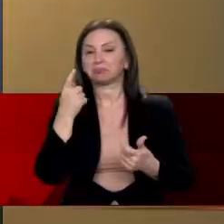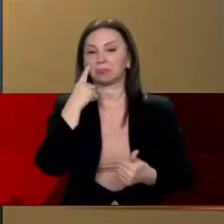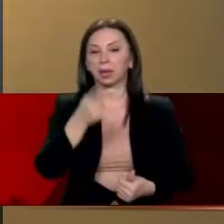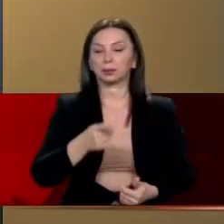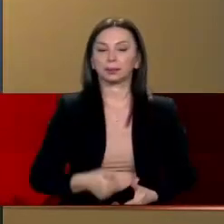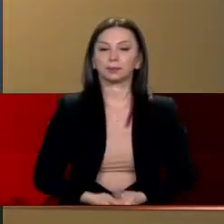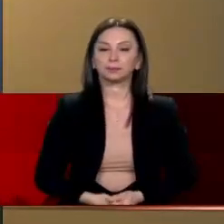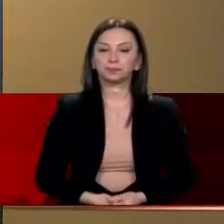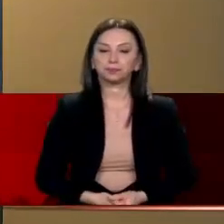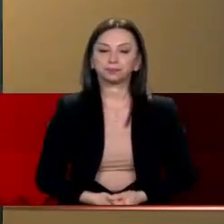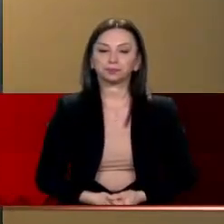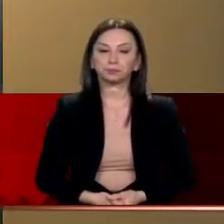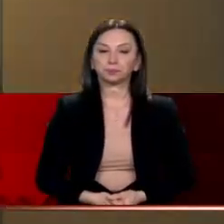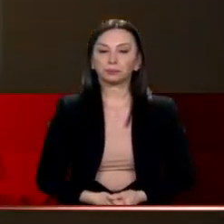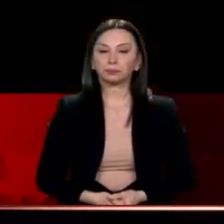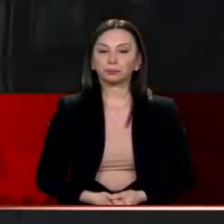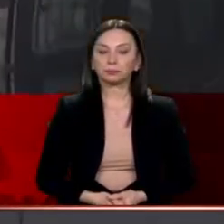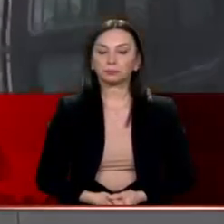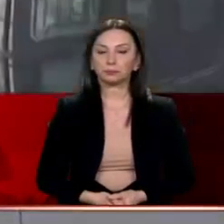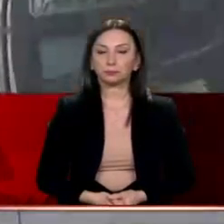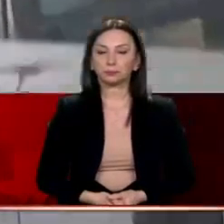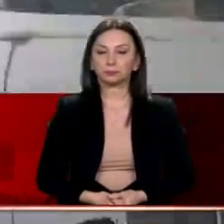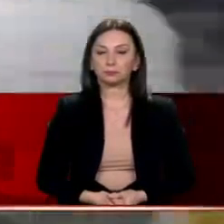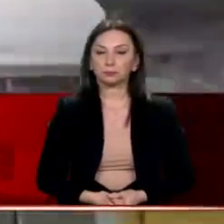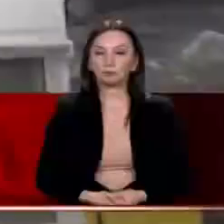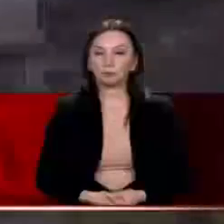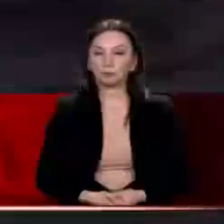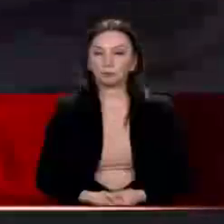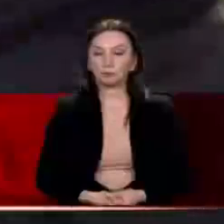Tercüman, yurt dışında yayınlanan ilk Türk gazetesi.